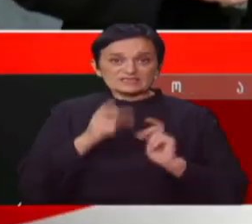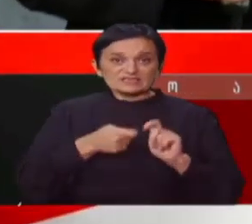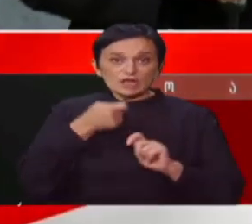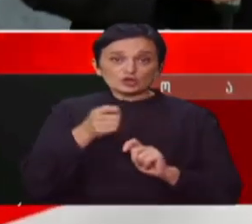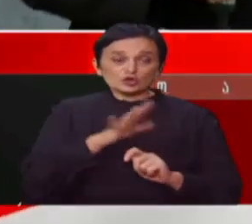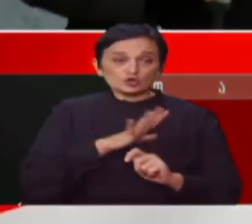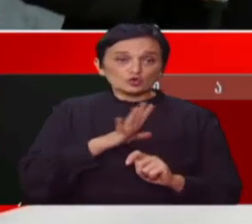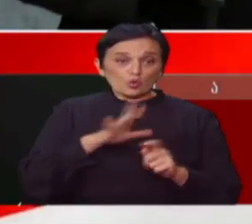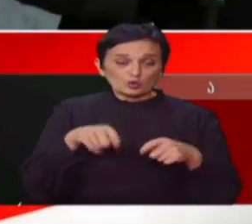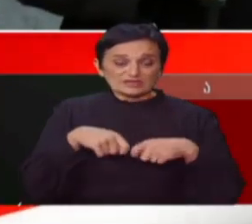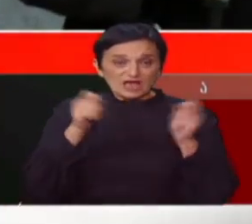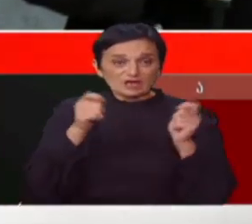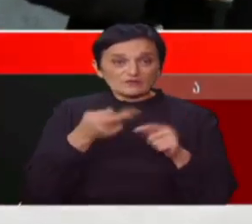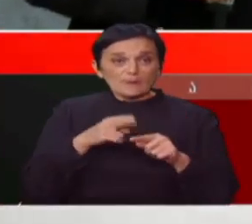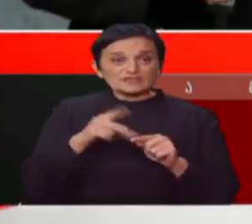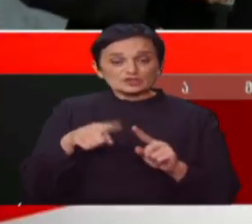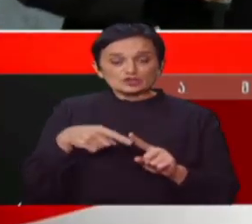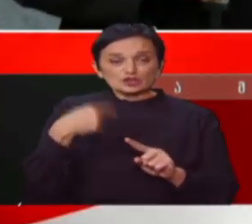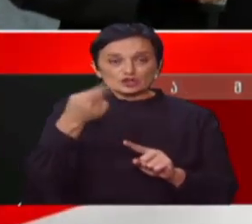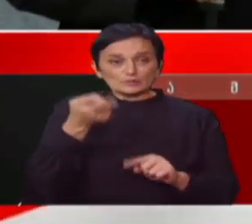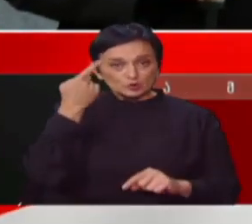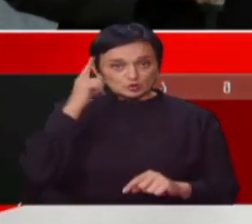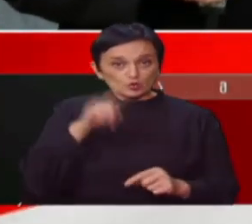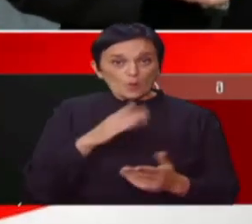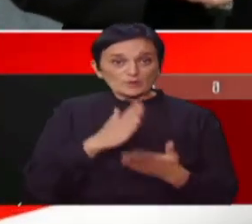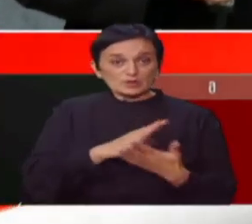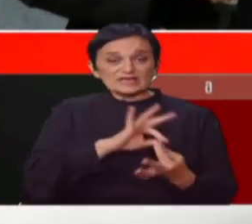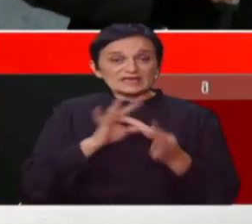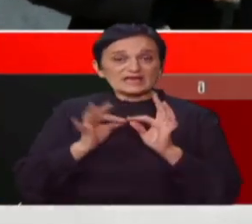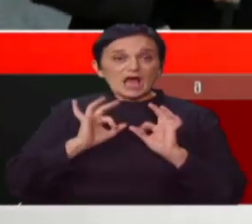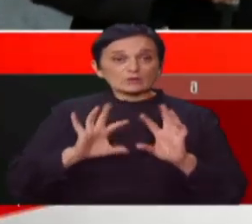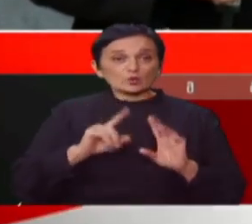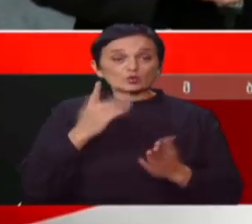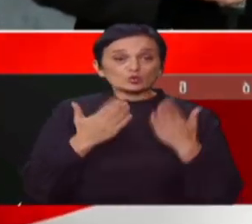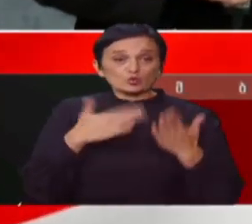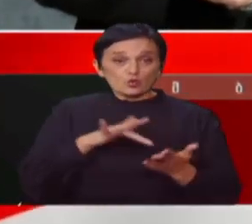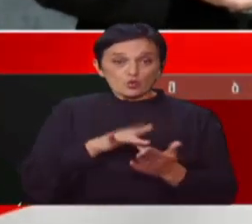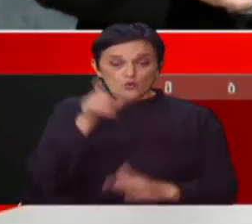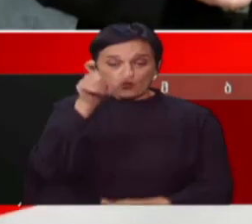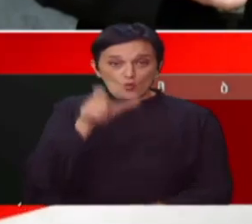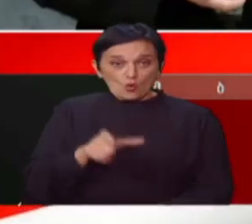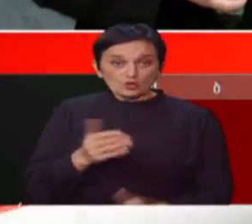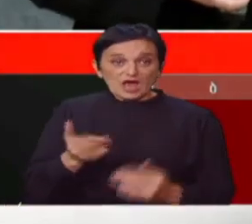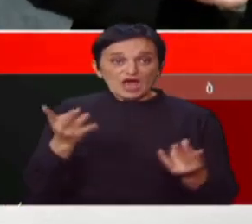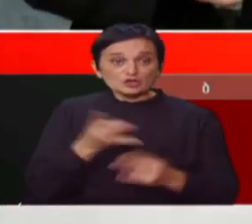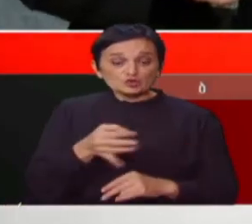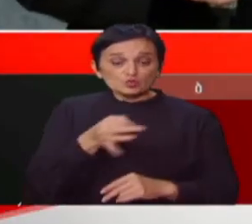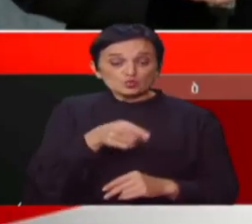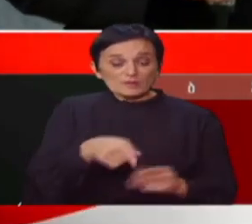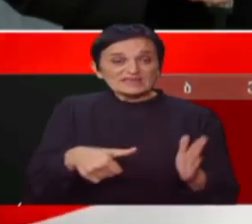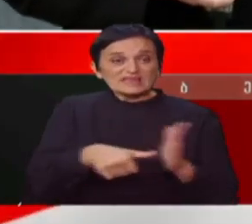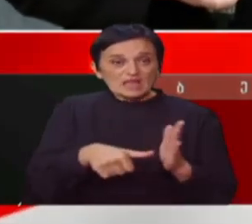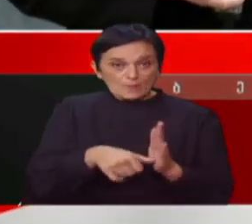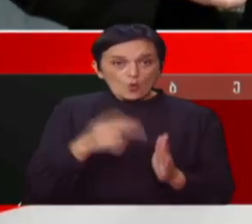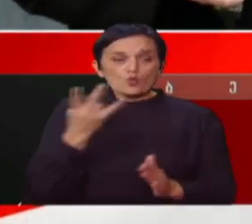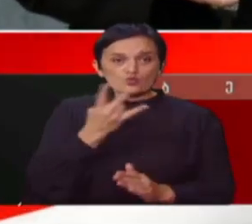არა დარღვევა, სწორედ ამის შემდეგ გახდება ცნობილი, თუმცა განმარტავს, რომ თუ მოქალაქეს ესაჭიროება უბანზე დახმარება, მან